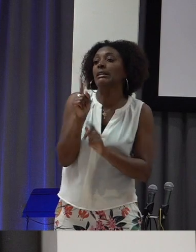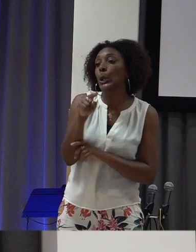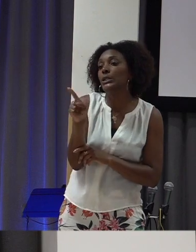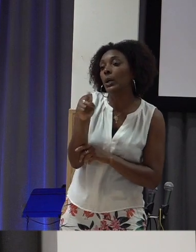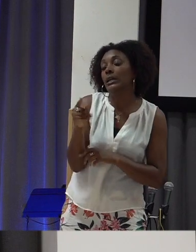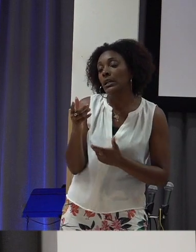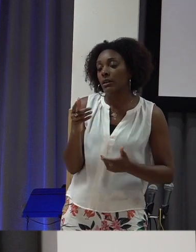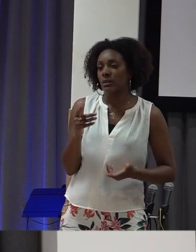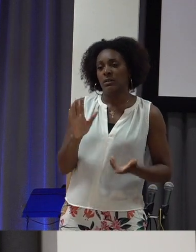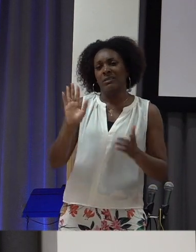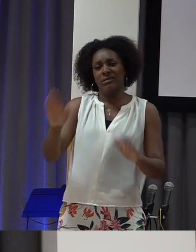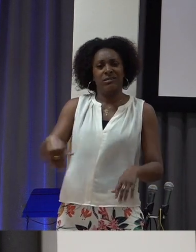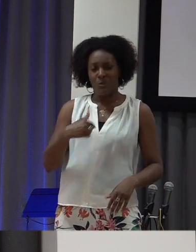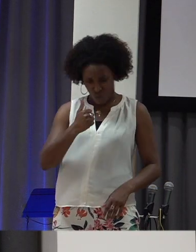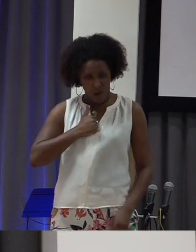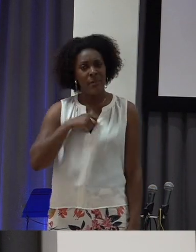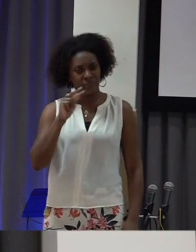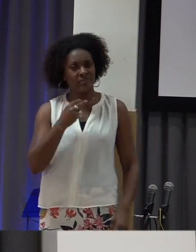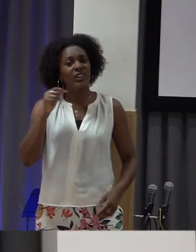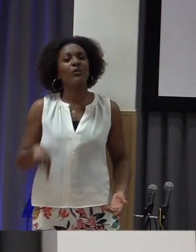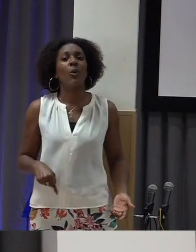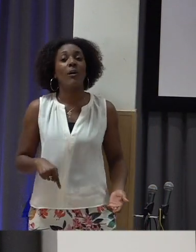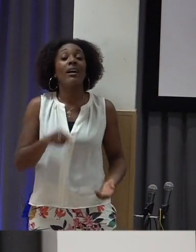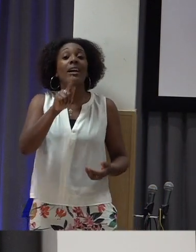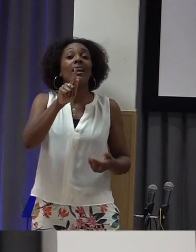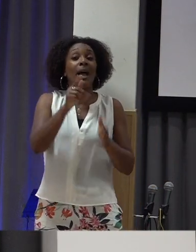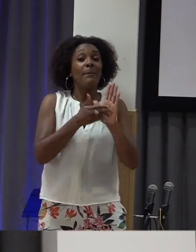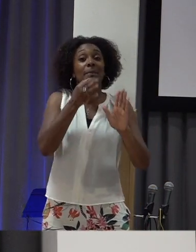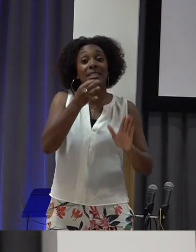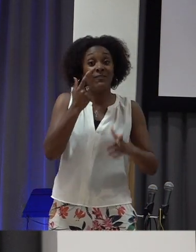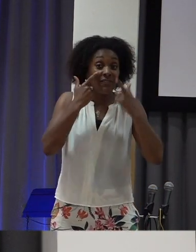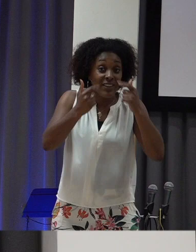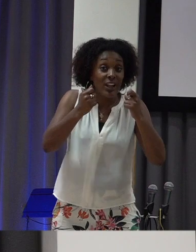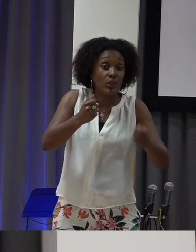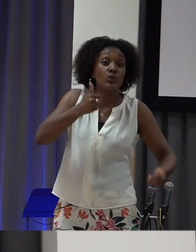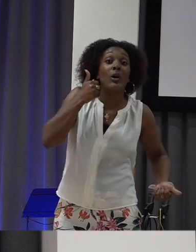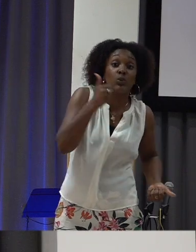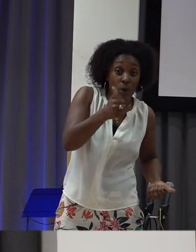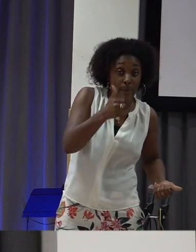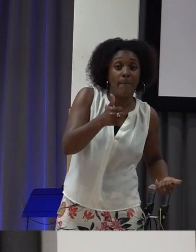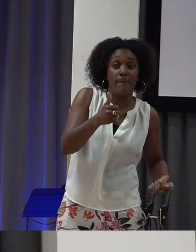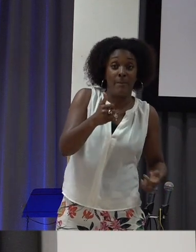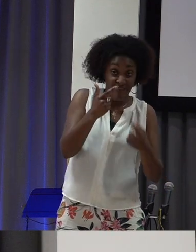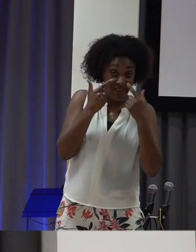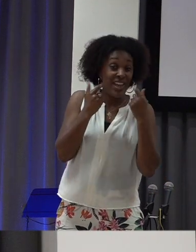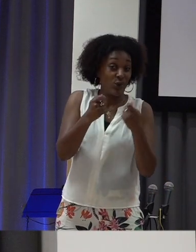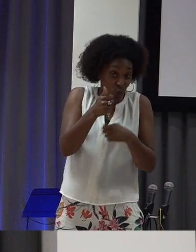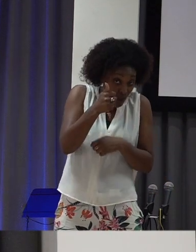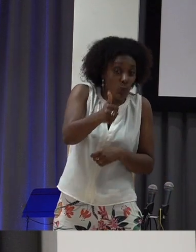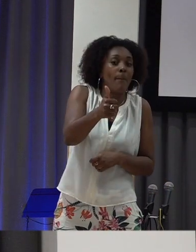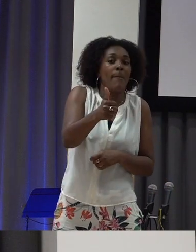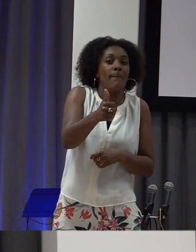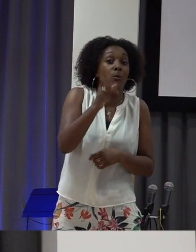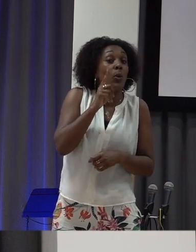autres. Prends garde à toi-même, nous est-il dit dans Galates 6, verset 1er, prends garde à toi-même de peur que tu ne